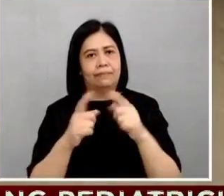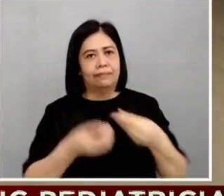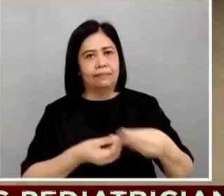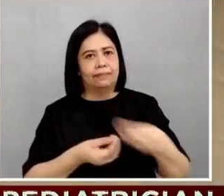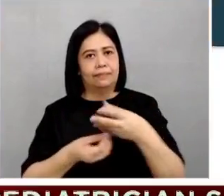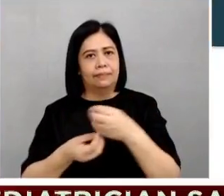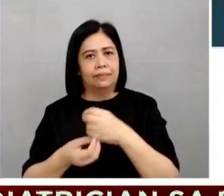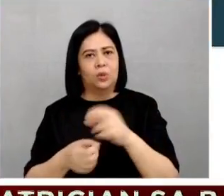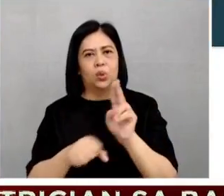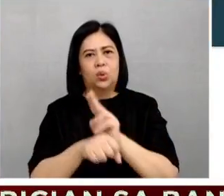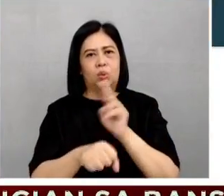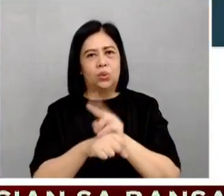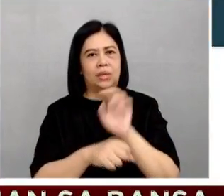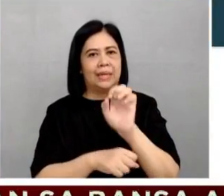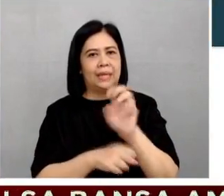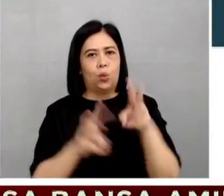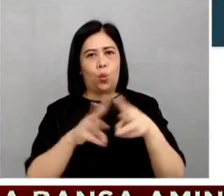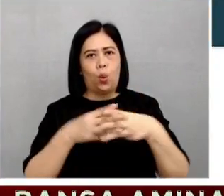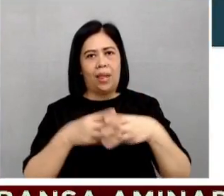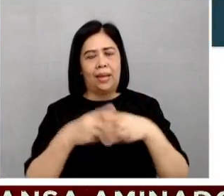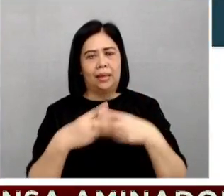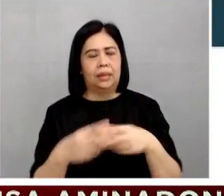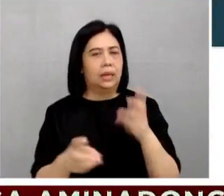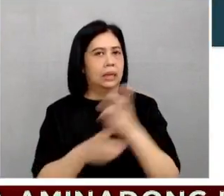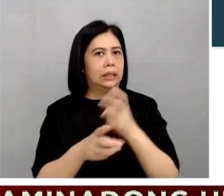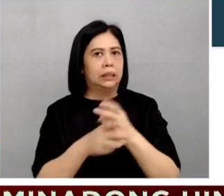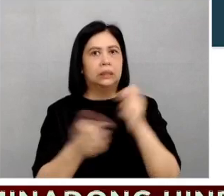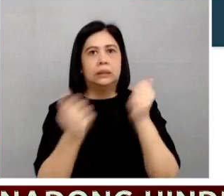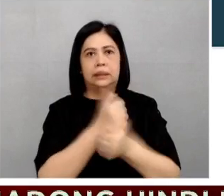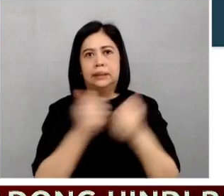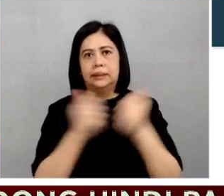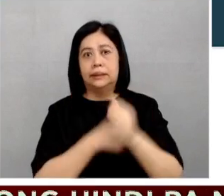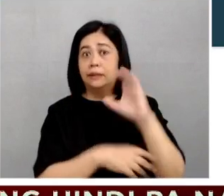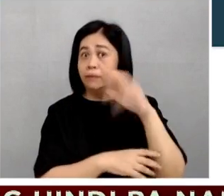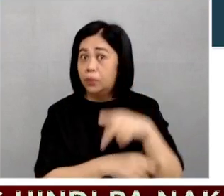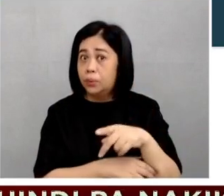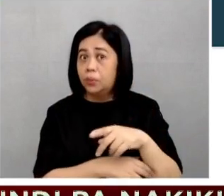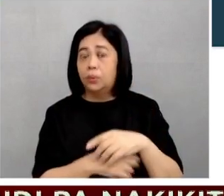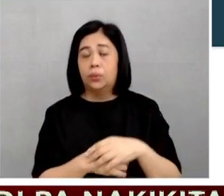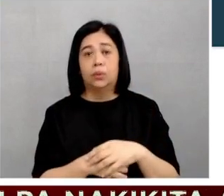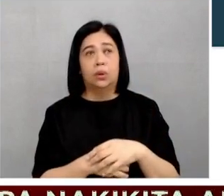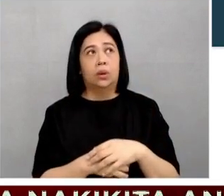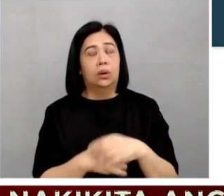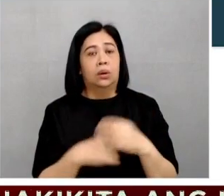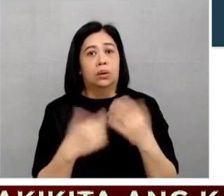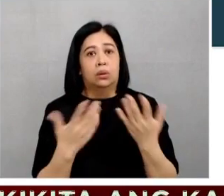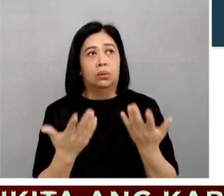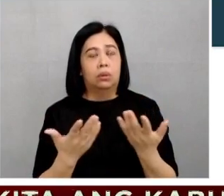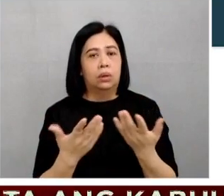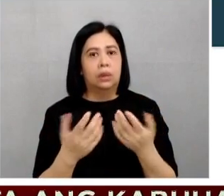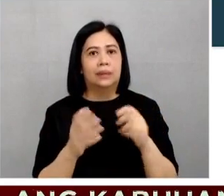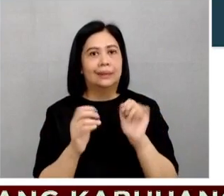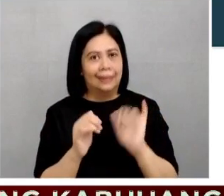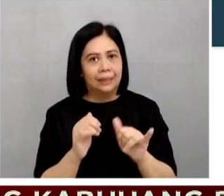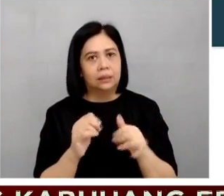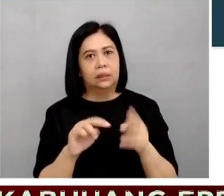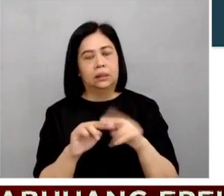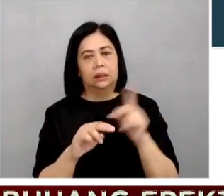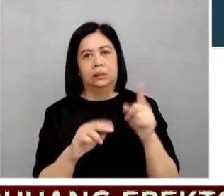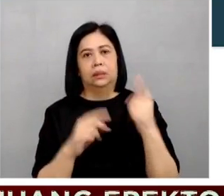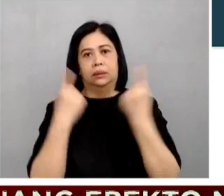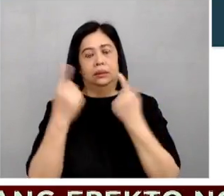ang e-wallet. Hirap talaga, they keep on changing their cellphone. Ah, okay. So, that's one of our